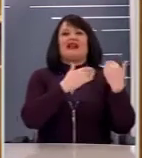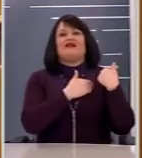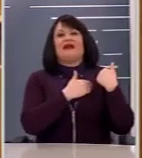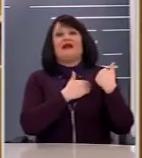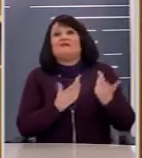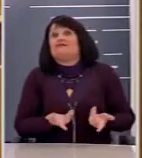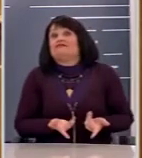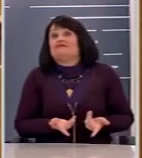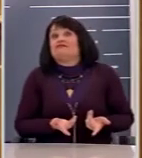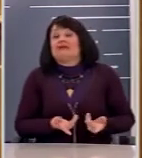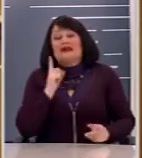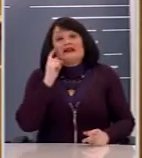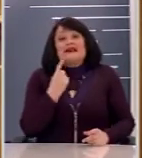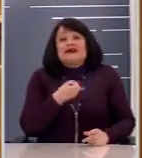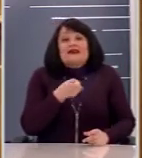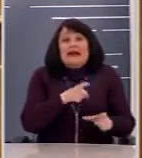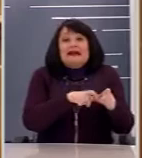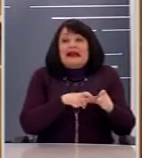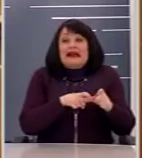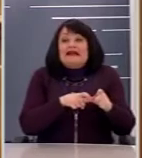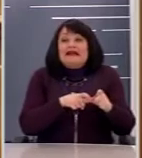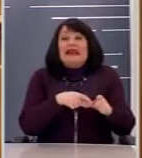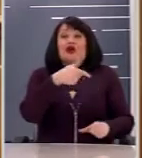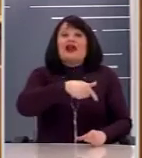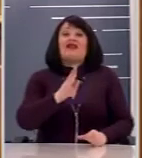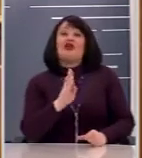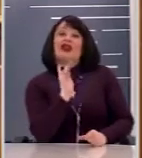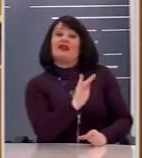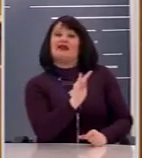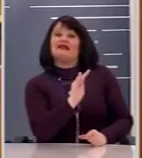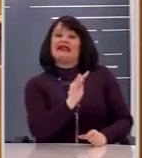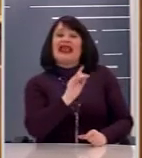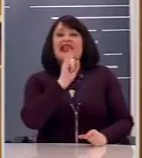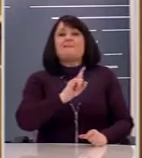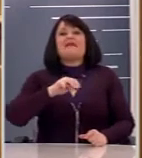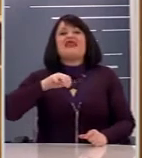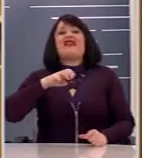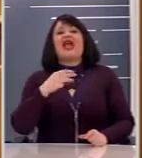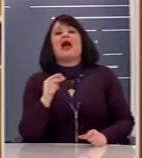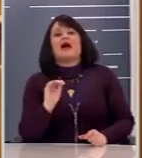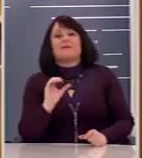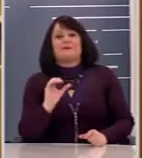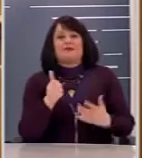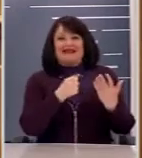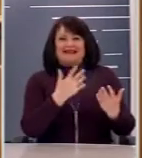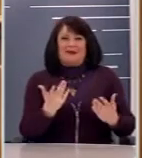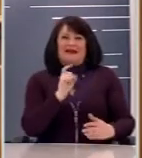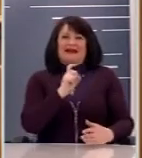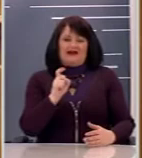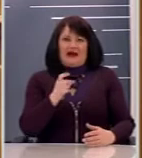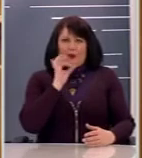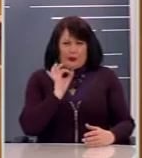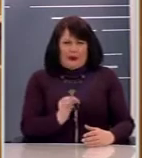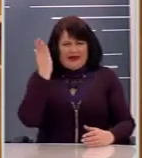ημιθέα? Ας το πω για να το ξέρετε, κύριε Βορύδη και κύριε Γεωργιάδη. Η ημιθέα έχει κεφάλαιο το 5-60.000 ευρώ. Μηδέν